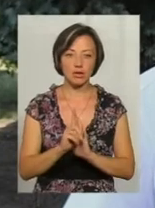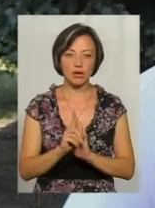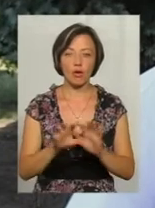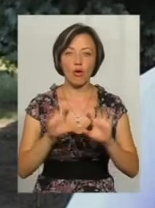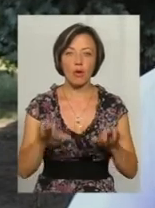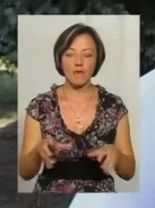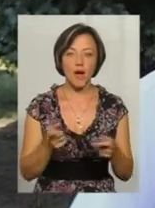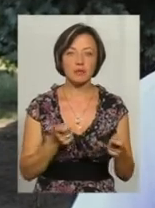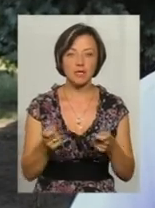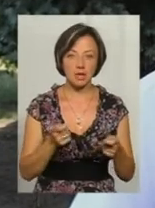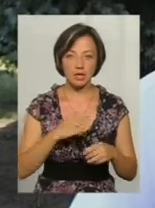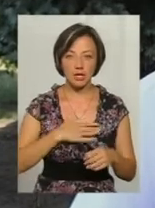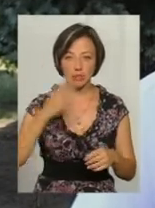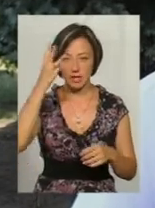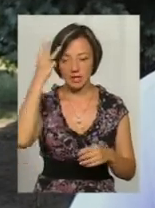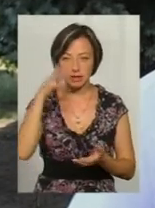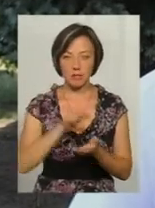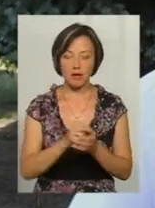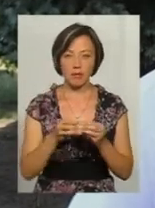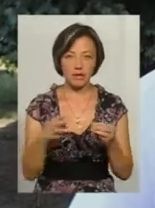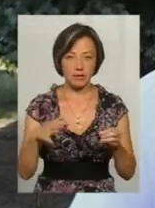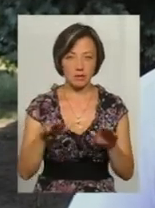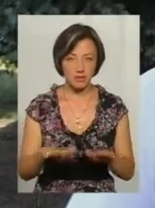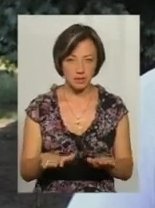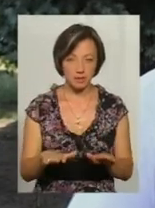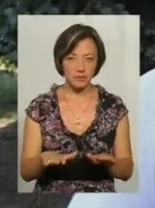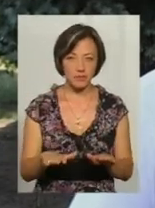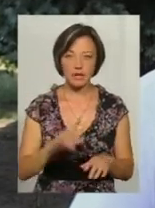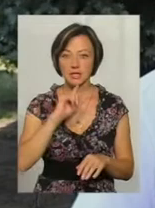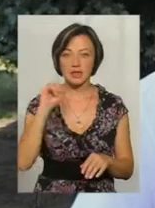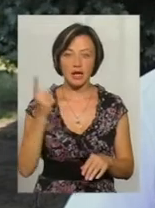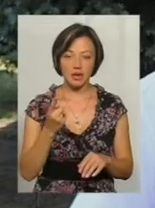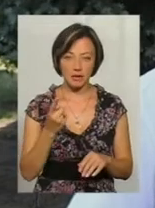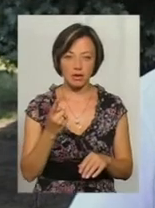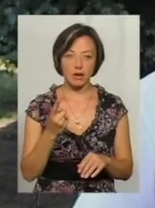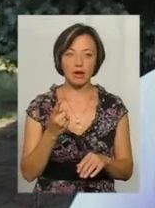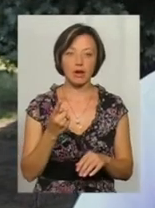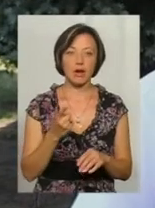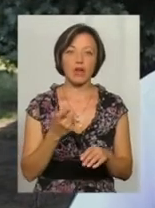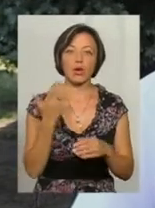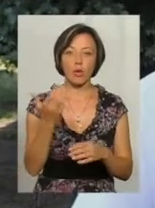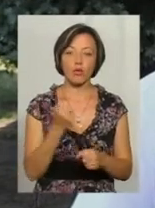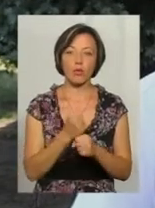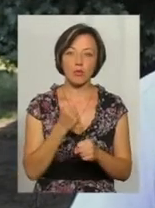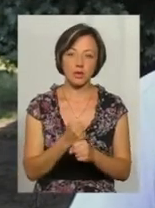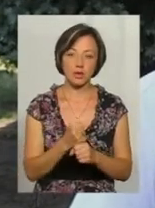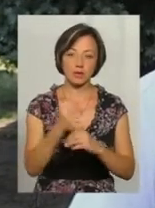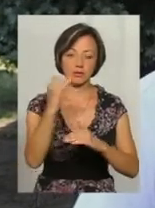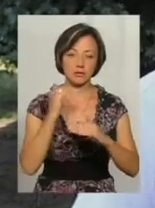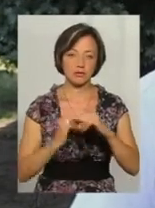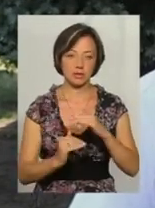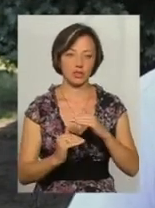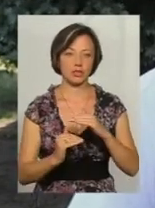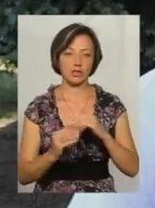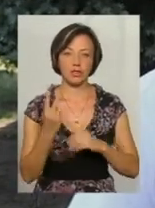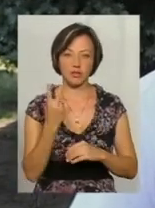голова адміністрації наш Хмельницький займав 15-ту сходинку, за рік повноцінної його роботи він скотився на дві